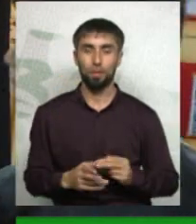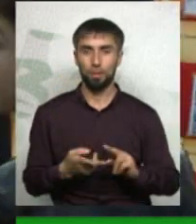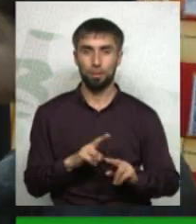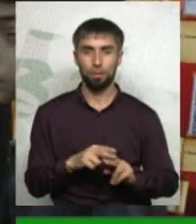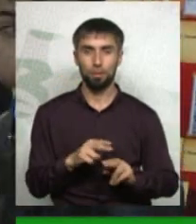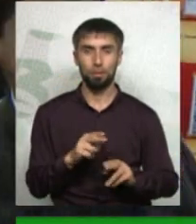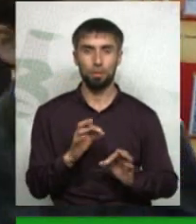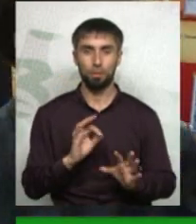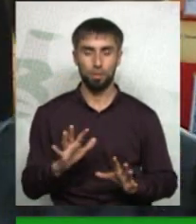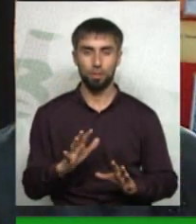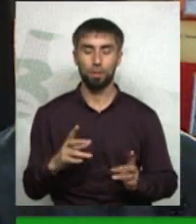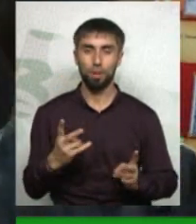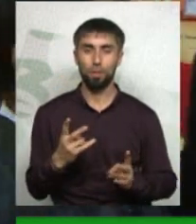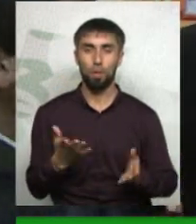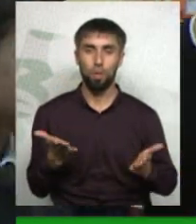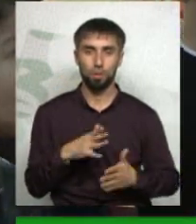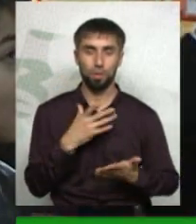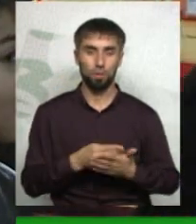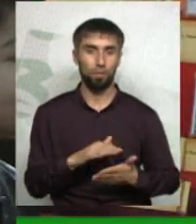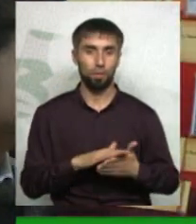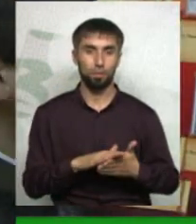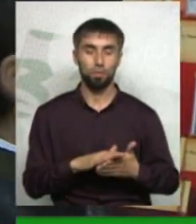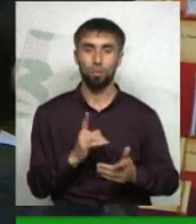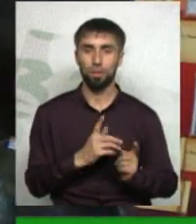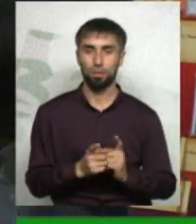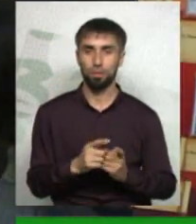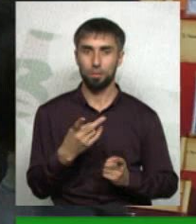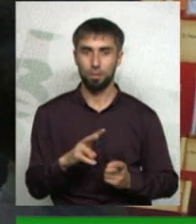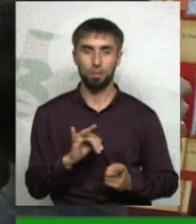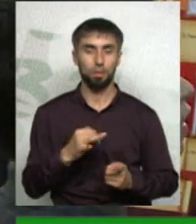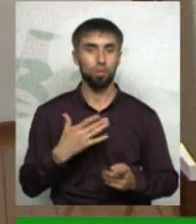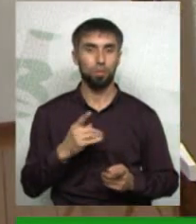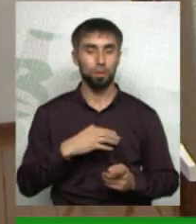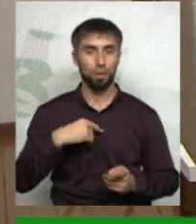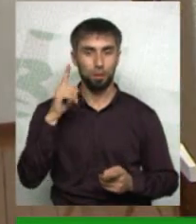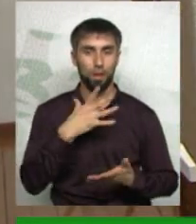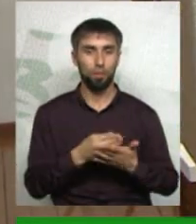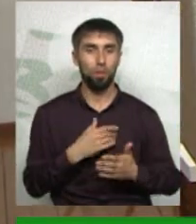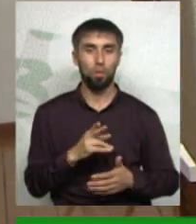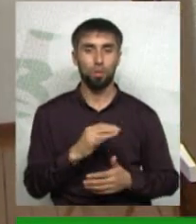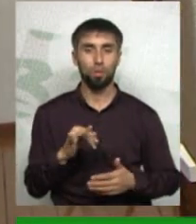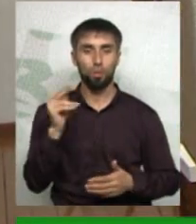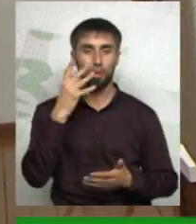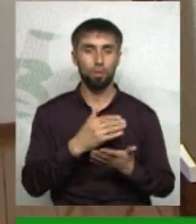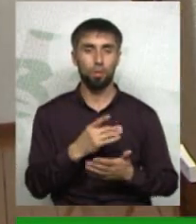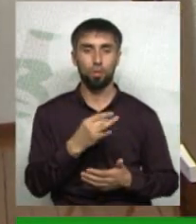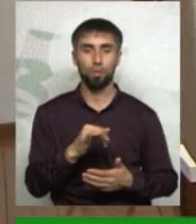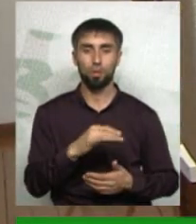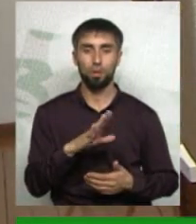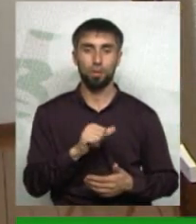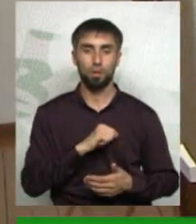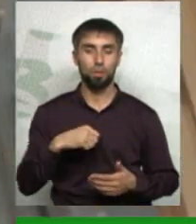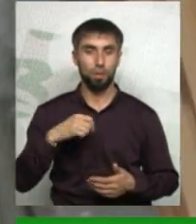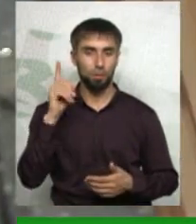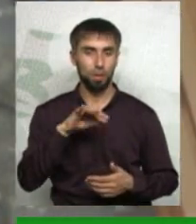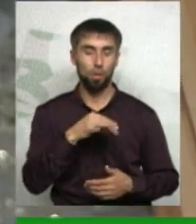не должно быть. Надо оставлять свои фамилии, чтобы мы знали свои корни. Изучение своего родового древа – это